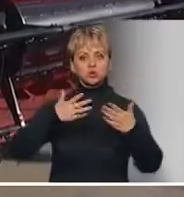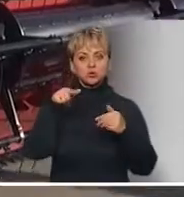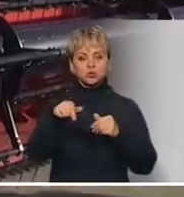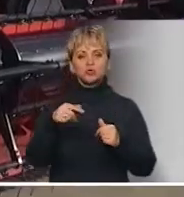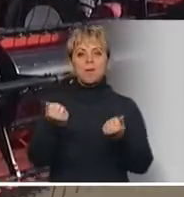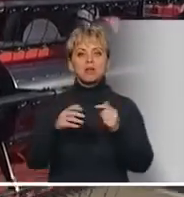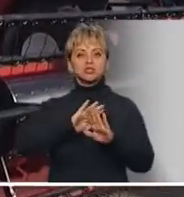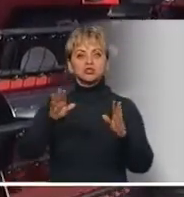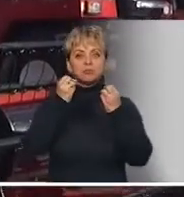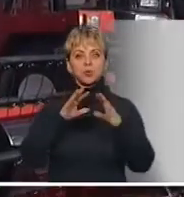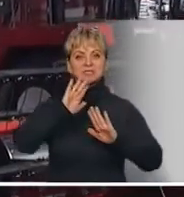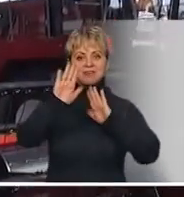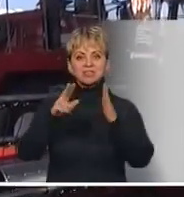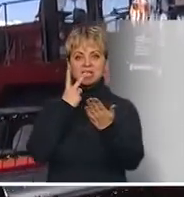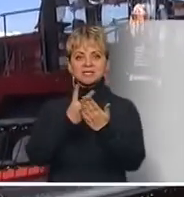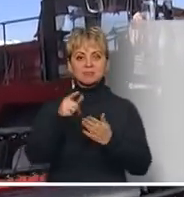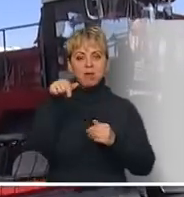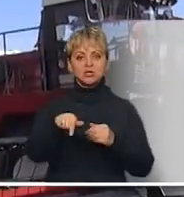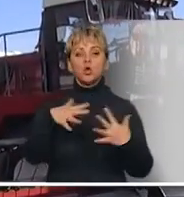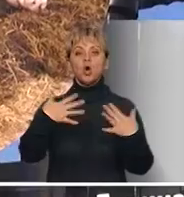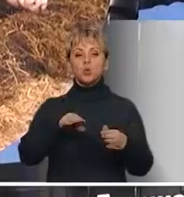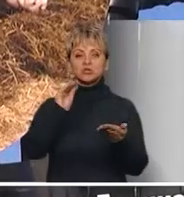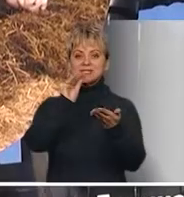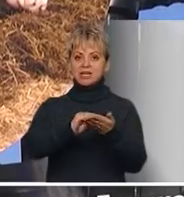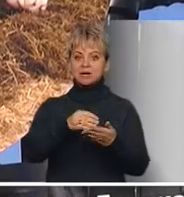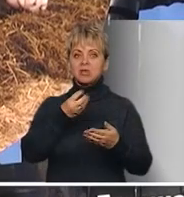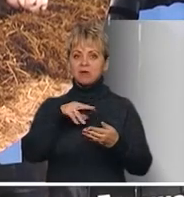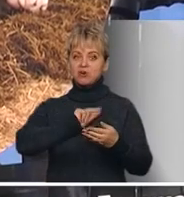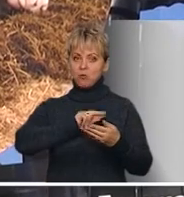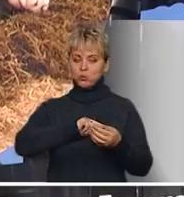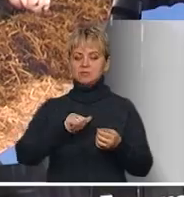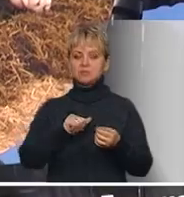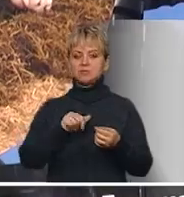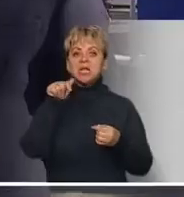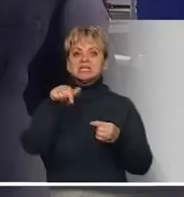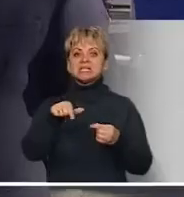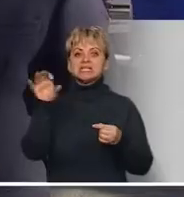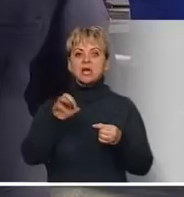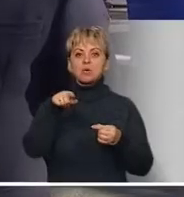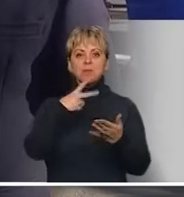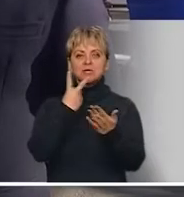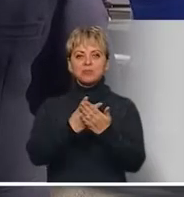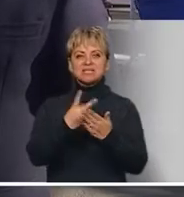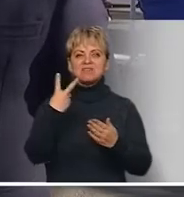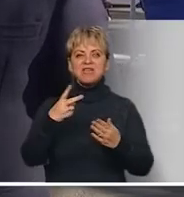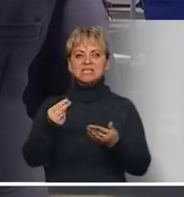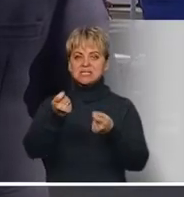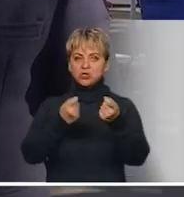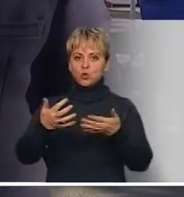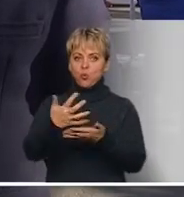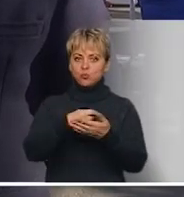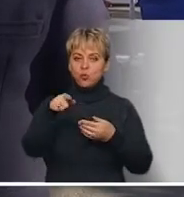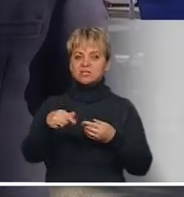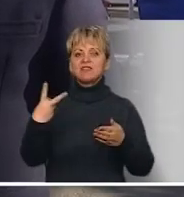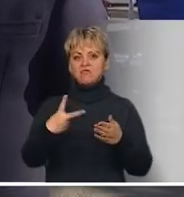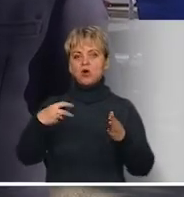не случайно. Машины не просто выставочные экспонаты. Уже зарекомендовали себя в работе. Здесь в данный момент представлены две